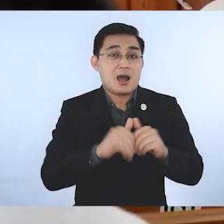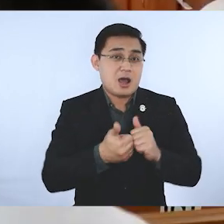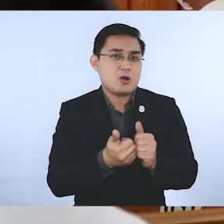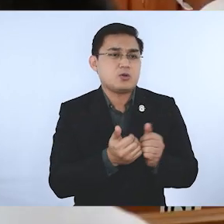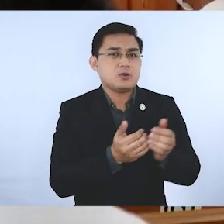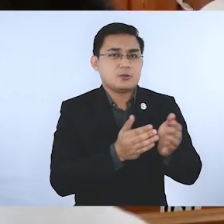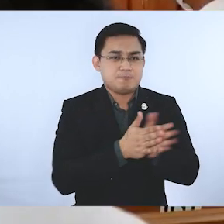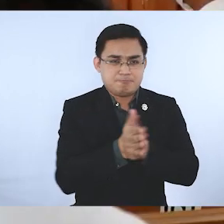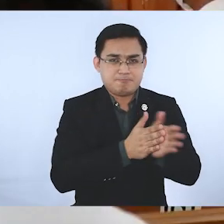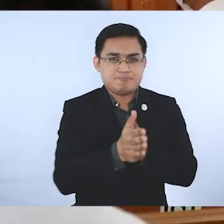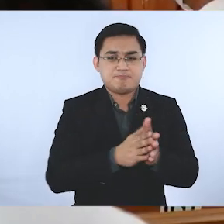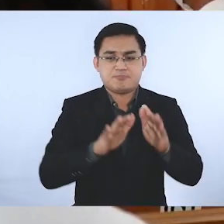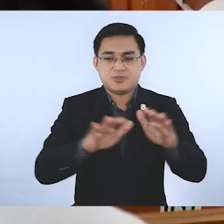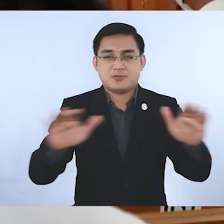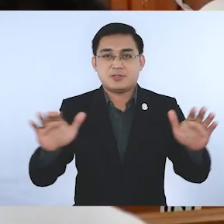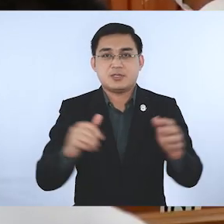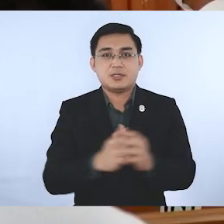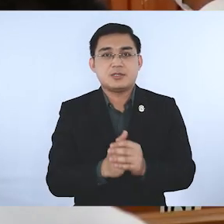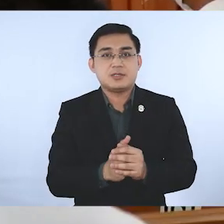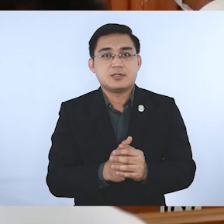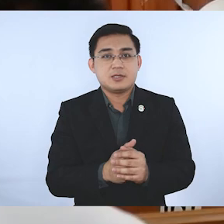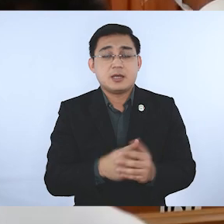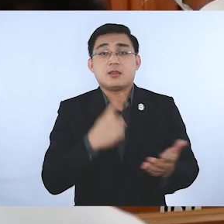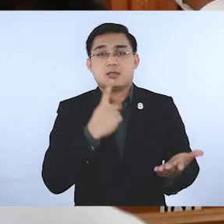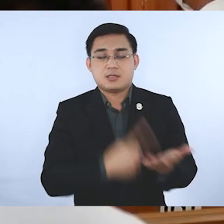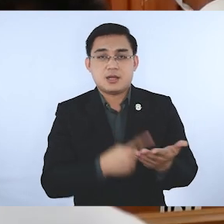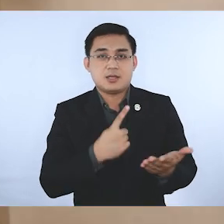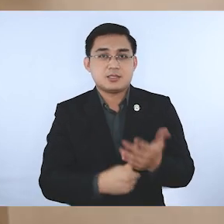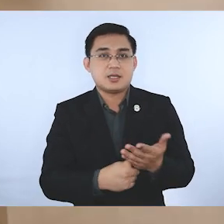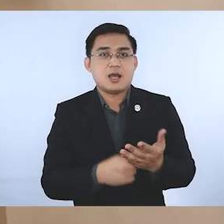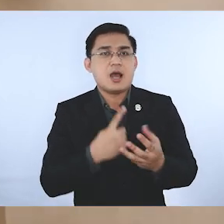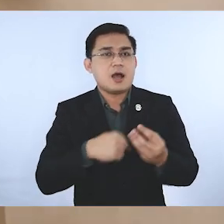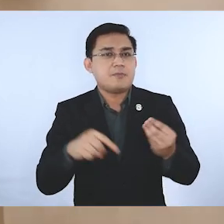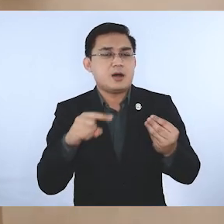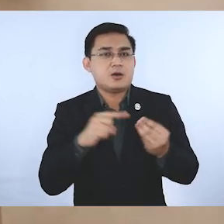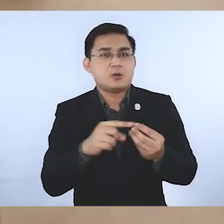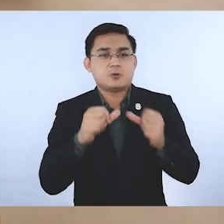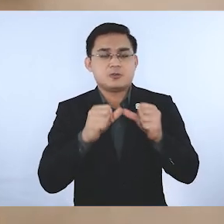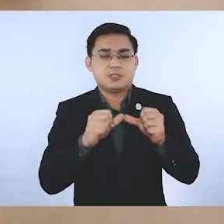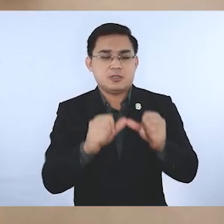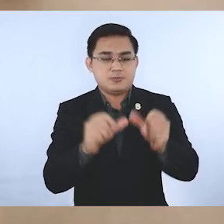kabataang Iglesia ni Cristo. Isa sa mga itinalakay ay ang patuloy na